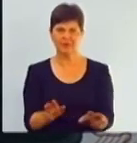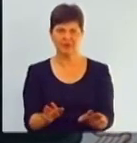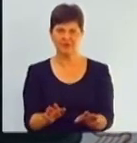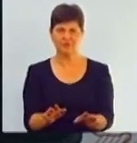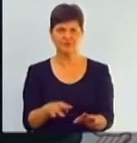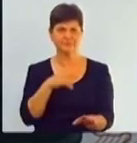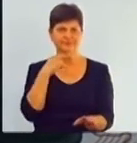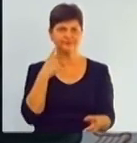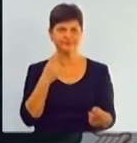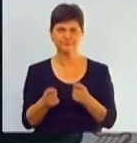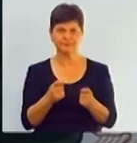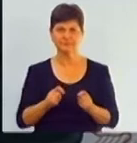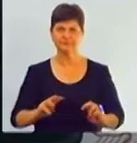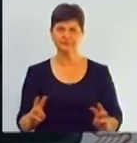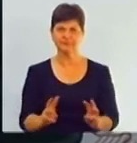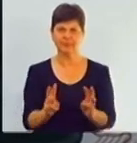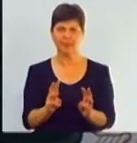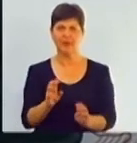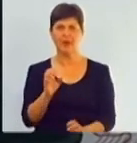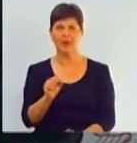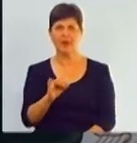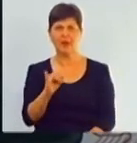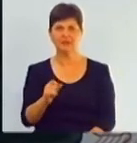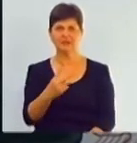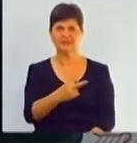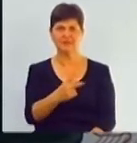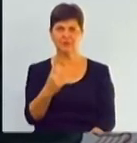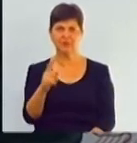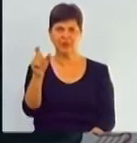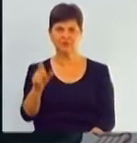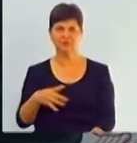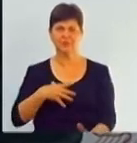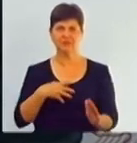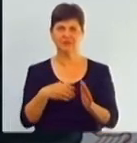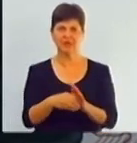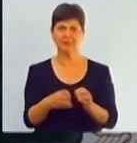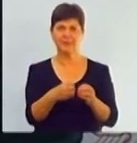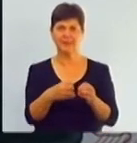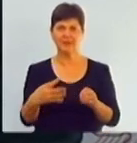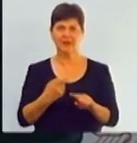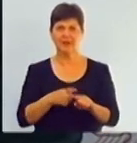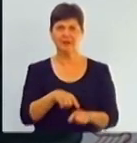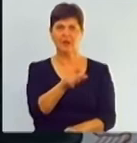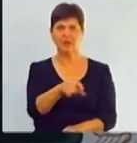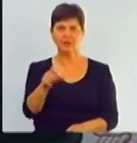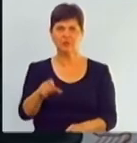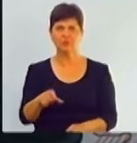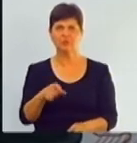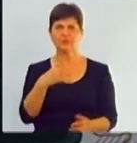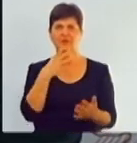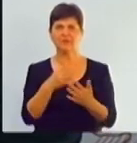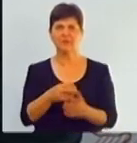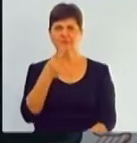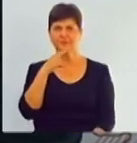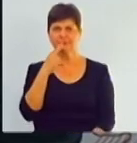необережне поводження з вогнем. А з цих 21 особи загиблої 15 – це люди, які загинули внаслідок паління в